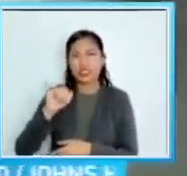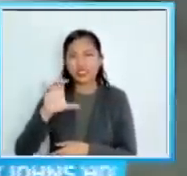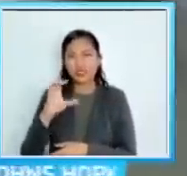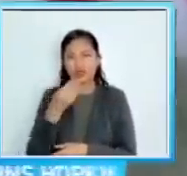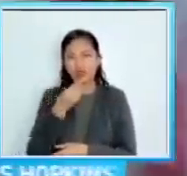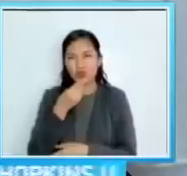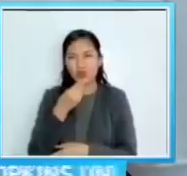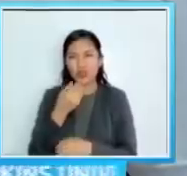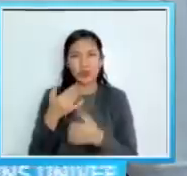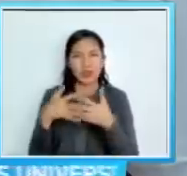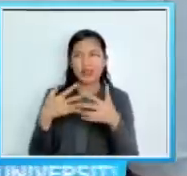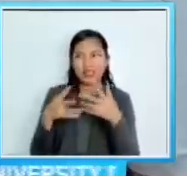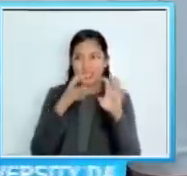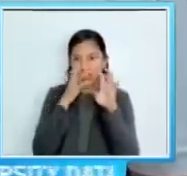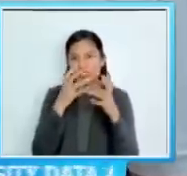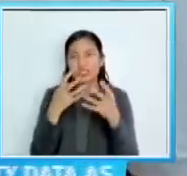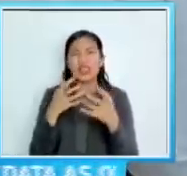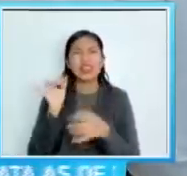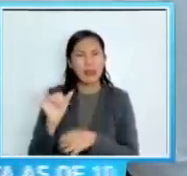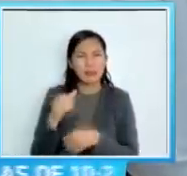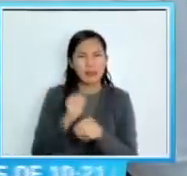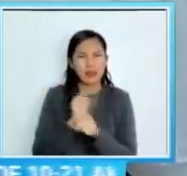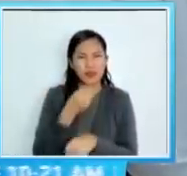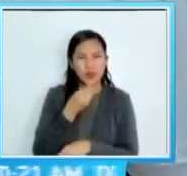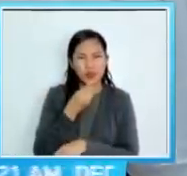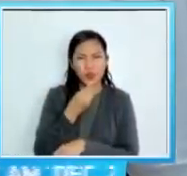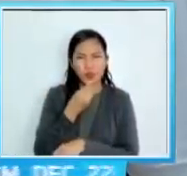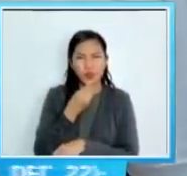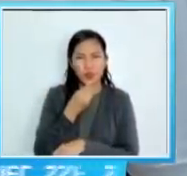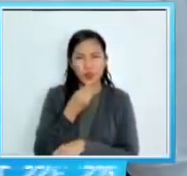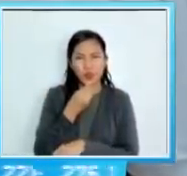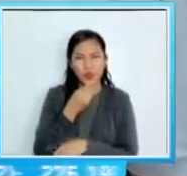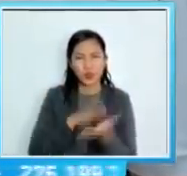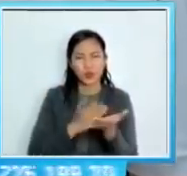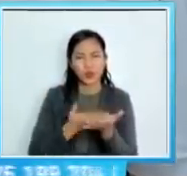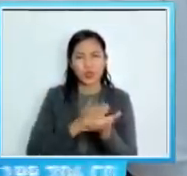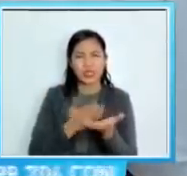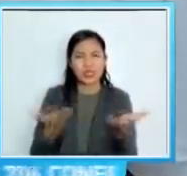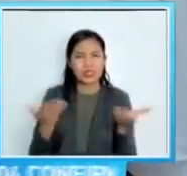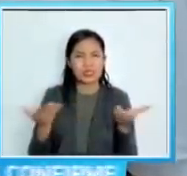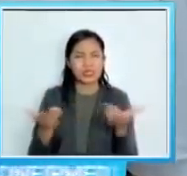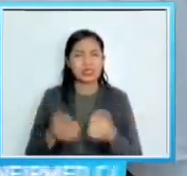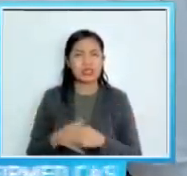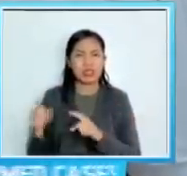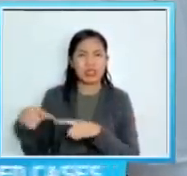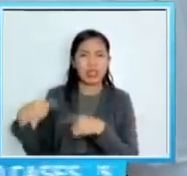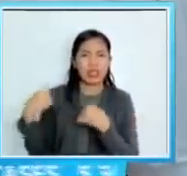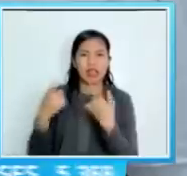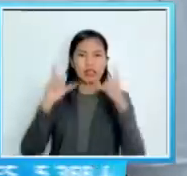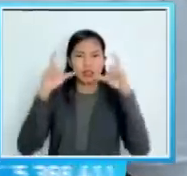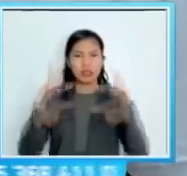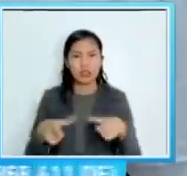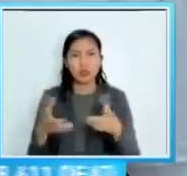nilang delicacy na may exotic food. Ngayon, dito. Eh, siyempre matagal na rin silang naka-lockdown. Gusto na rin ulit